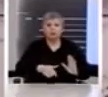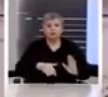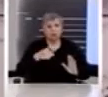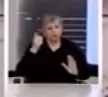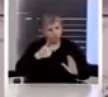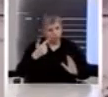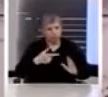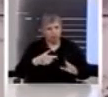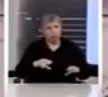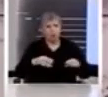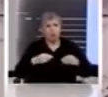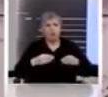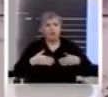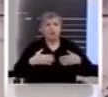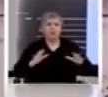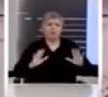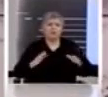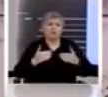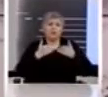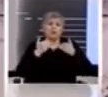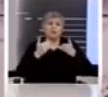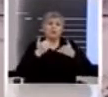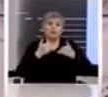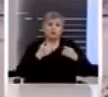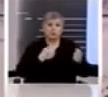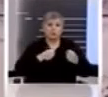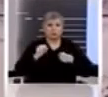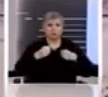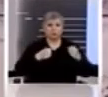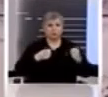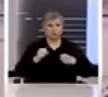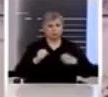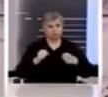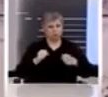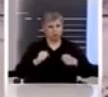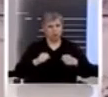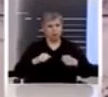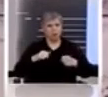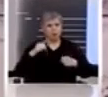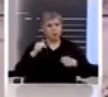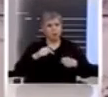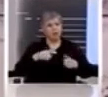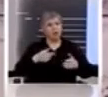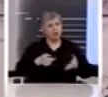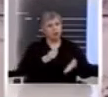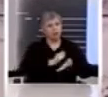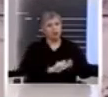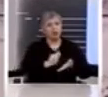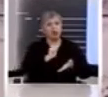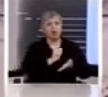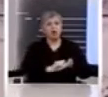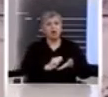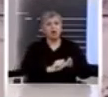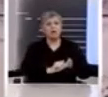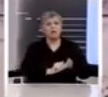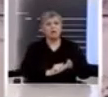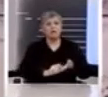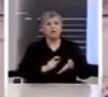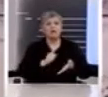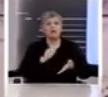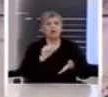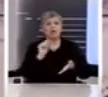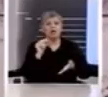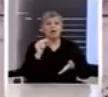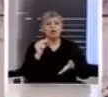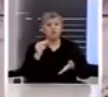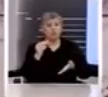διαφορετικά, λίμωνο από τους κυρίους επικεφαλής των δύο κομμάτων, και το οποίο λέει μέσα ότι ένας βουλευτής,